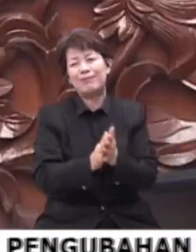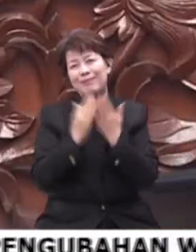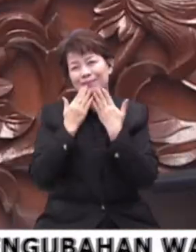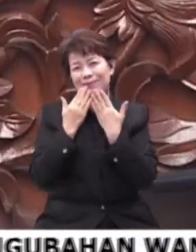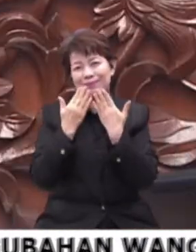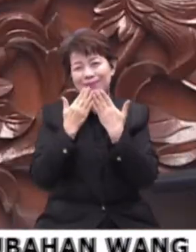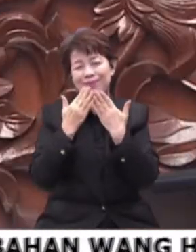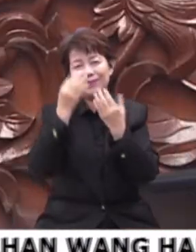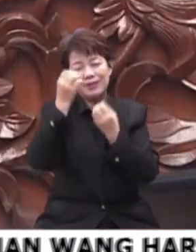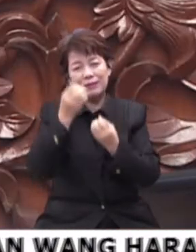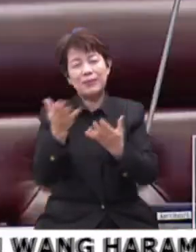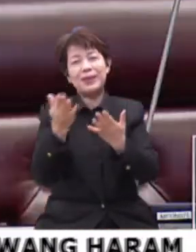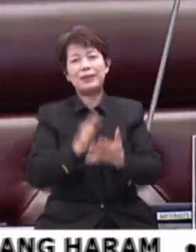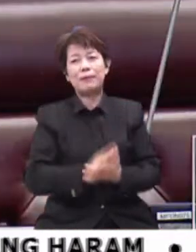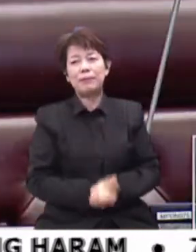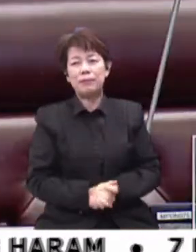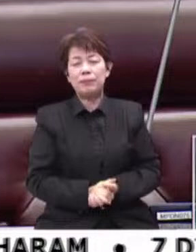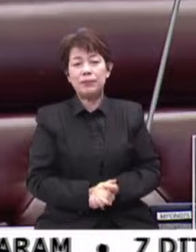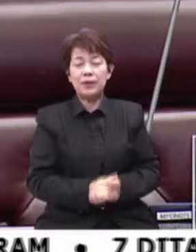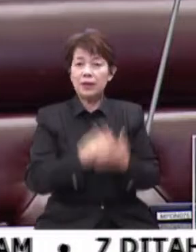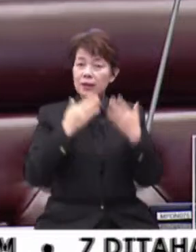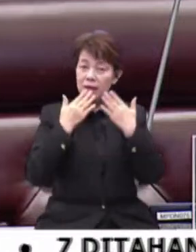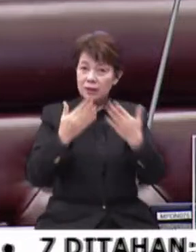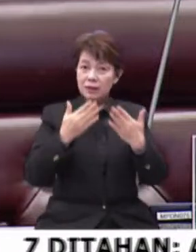Terima kasih timbangan